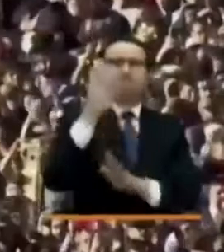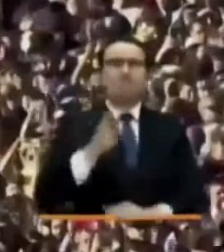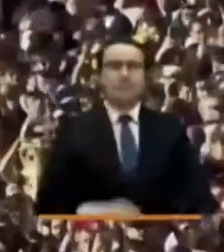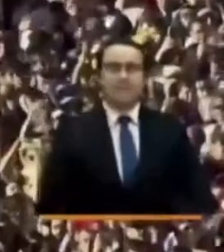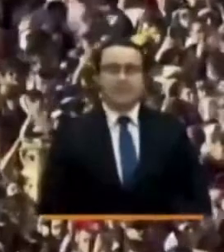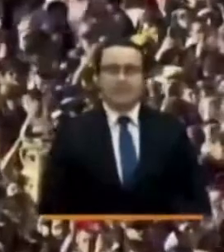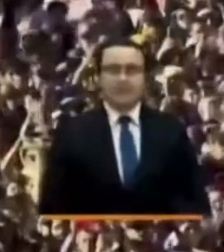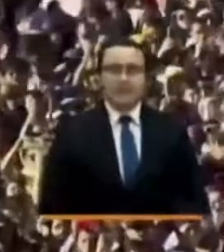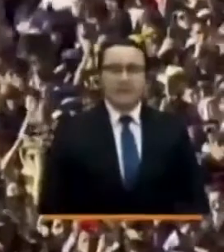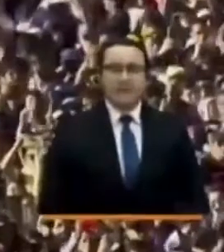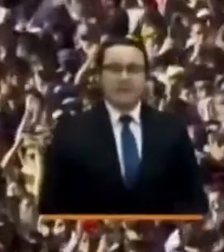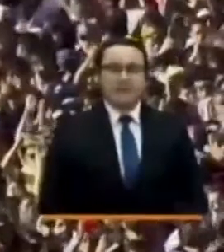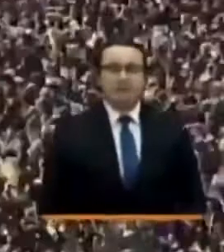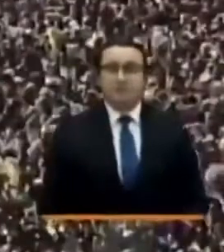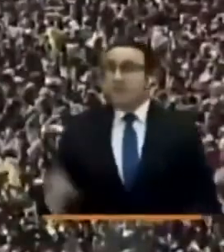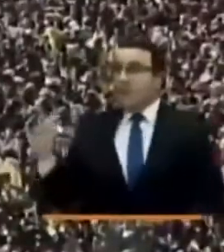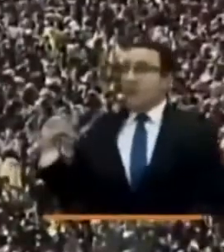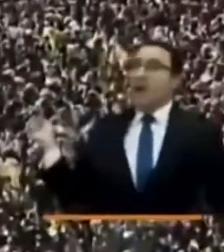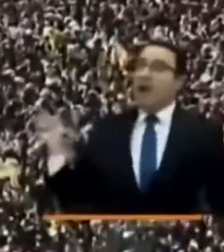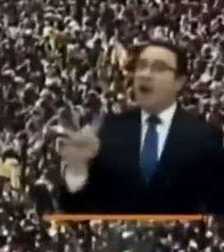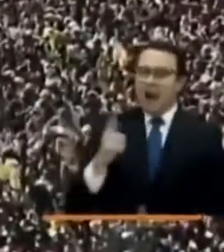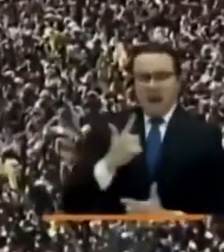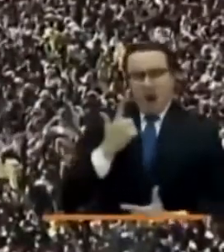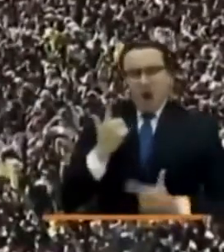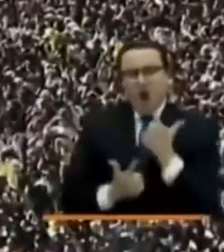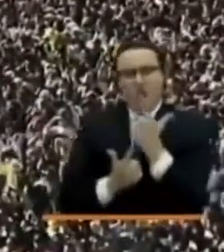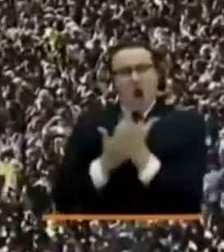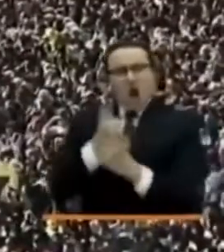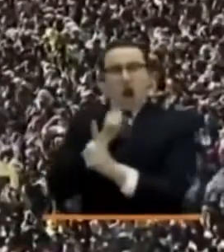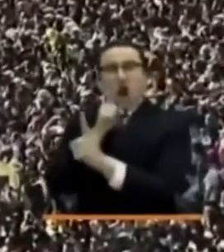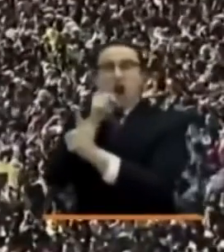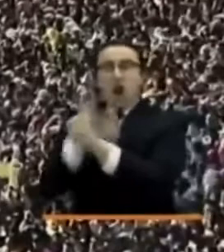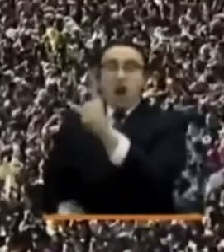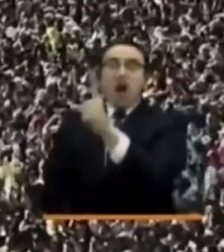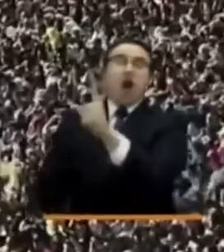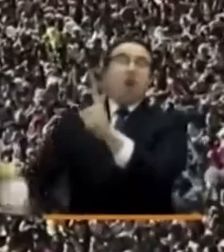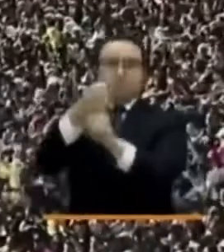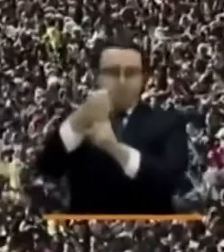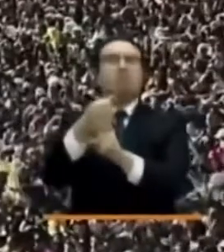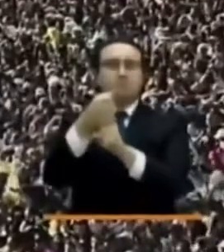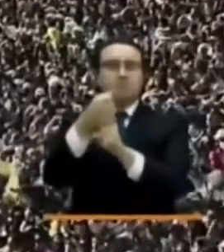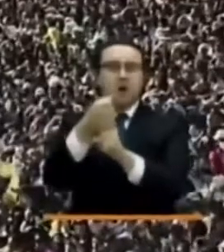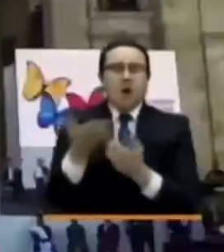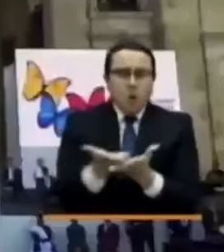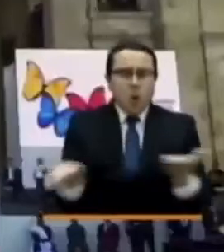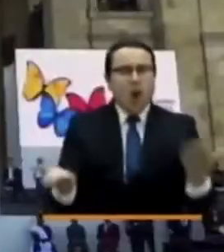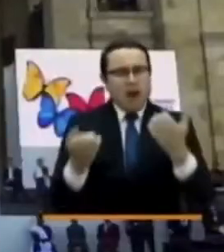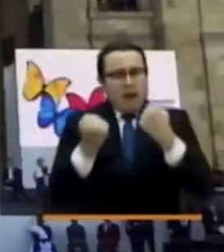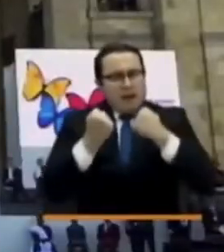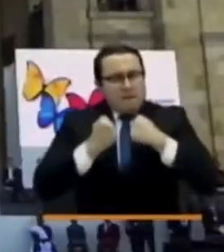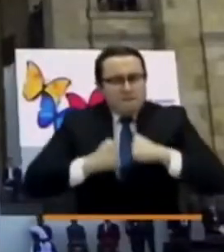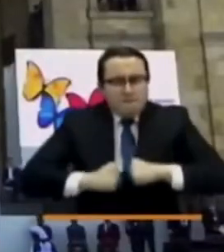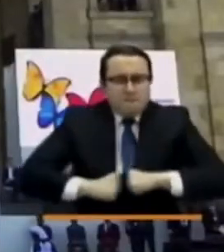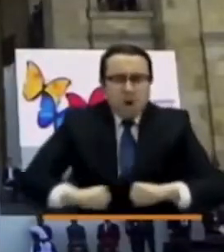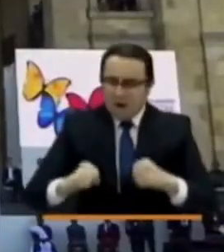promis să fie un președinte al săracilor, să reformeze pensiile și să ofere cursuri universitare gratuite. În plus, Petro cere